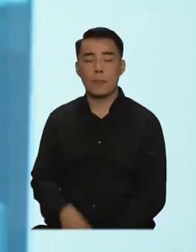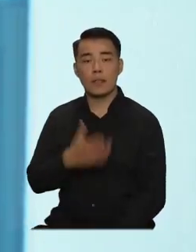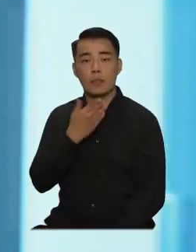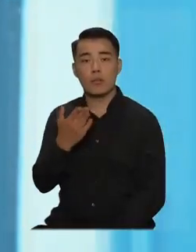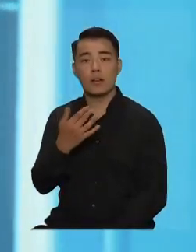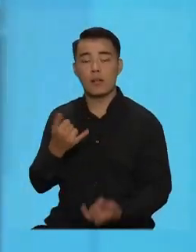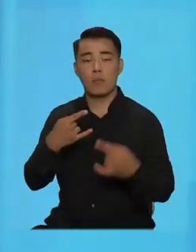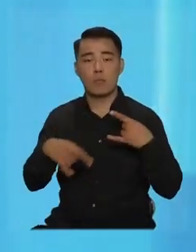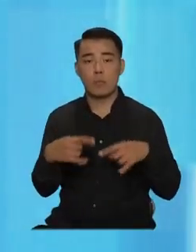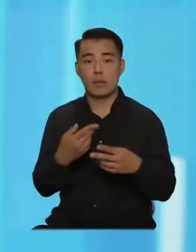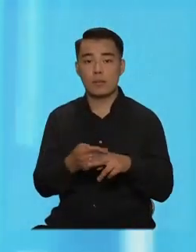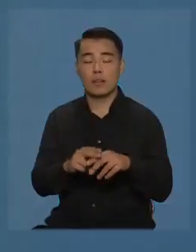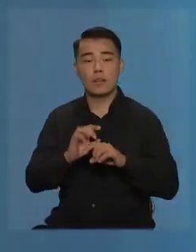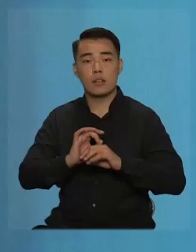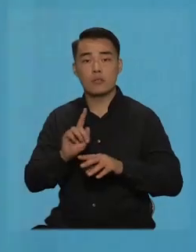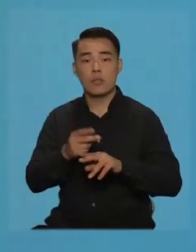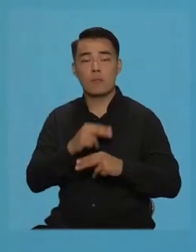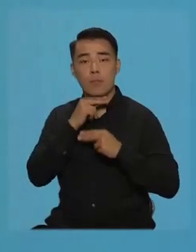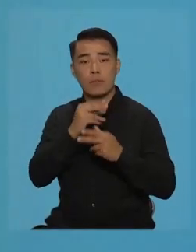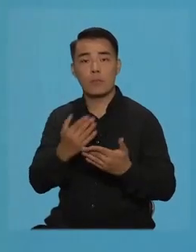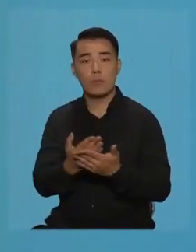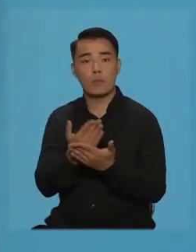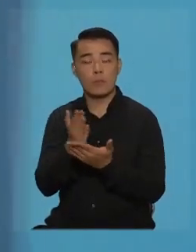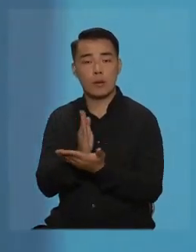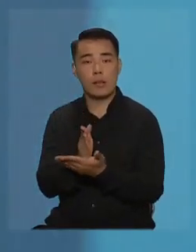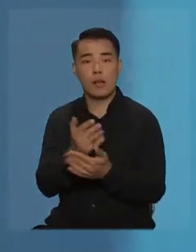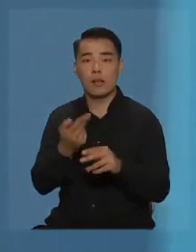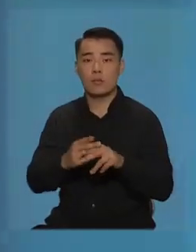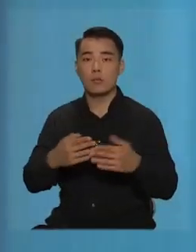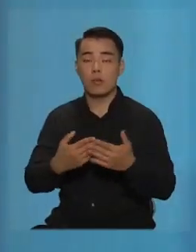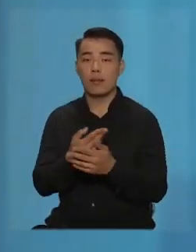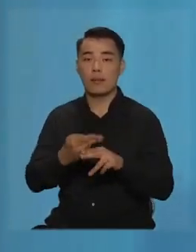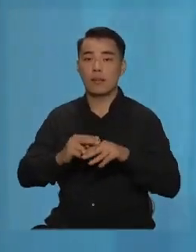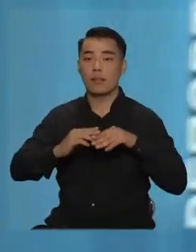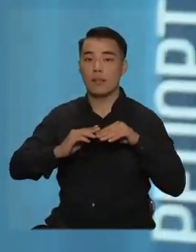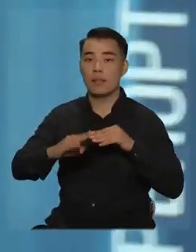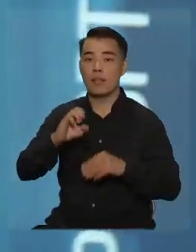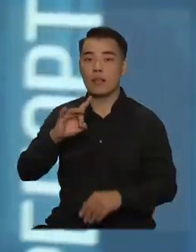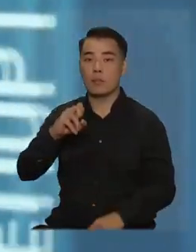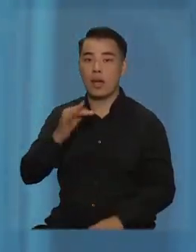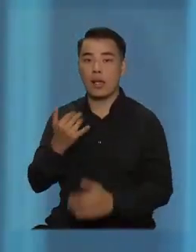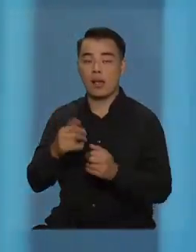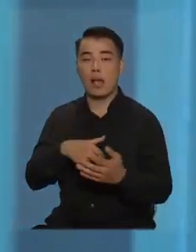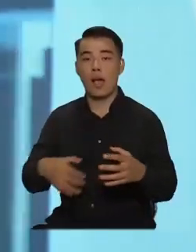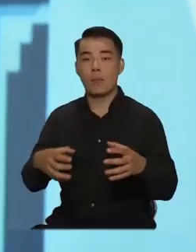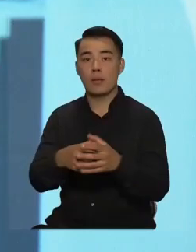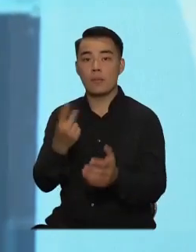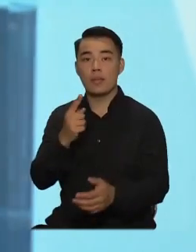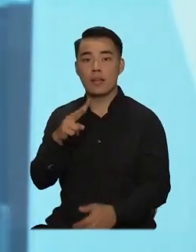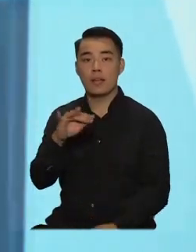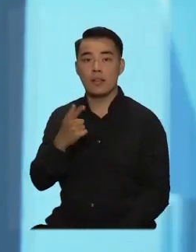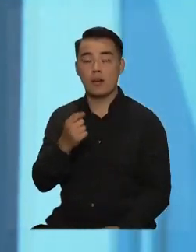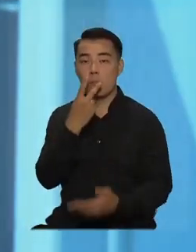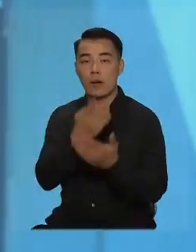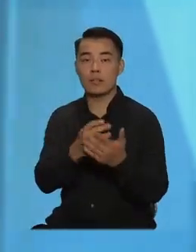Семейде биыл футболға айтарлықтай көңіл бөлініп келеді. Қайта жасақталған жергілікті Елімай командасы қазір бірінші лигада өнер көрсетіп,